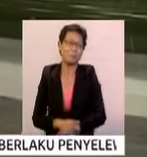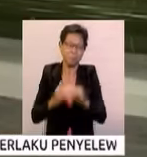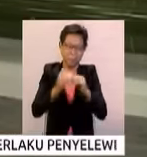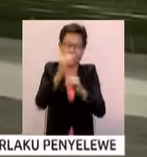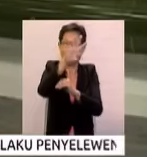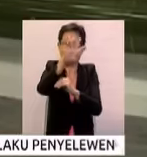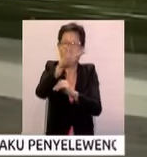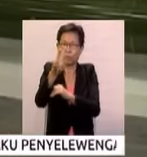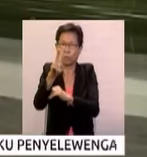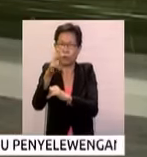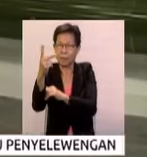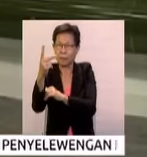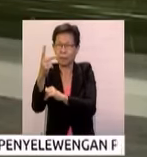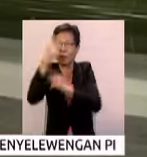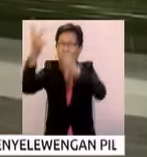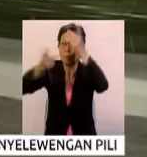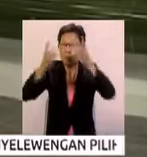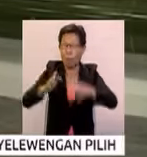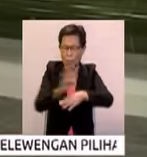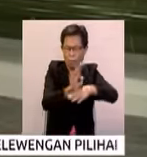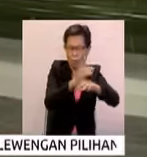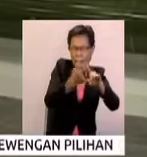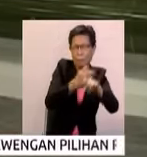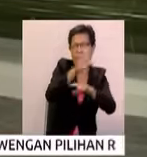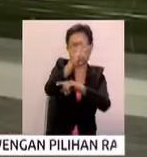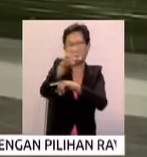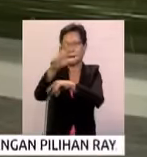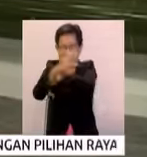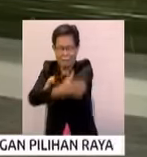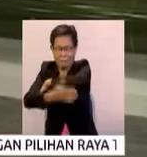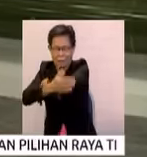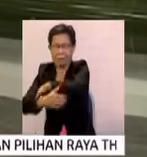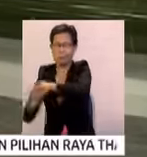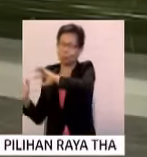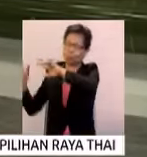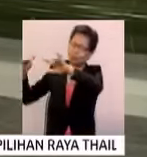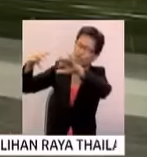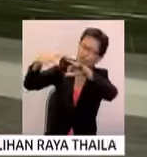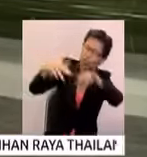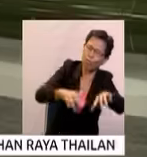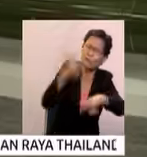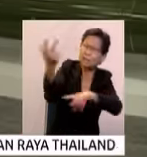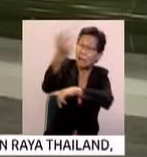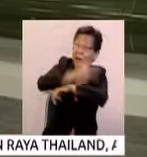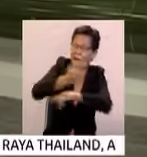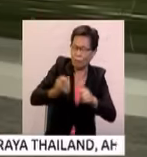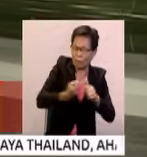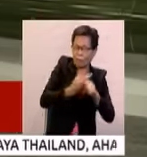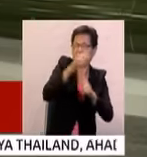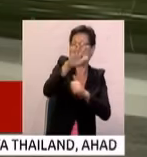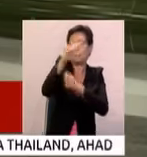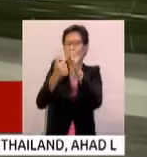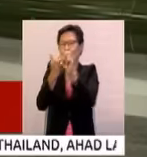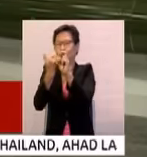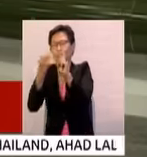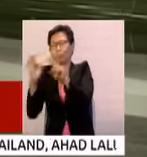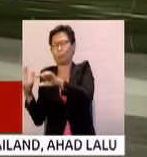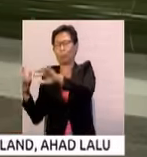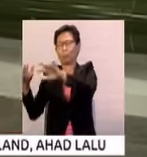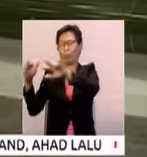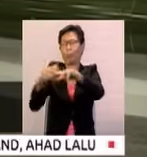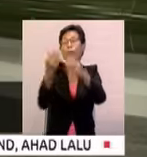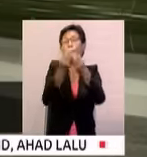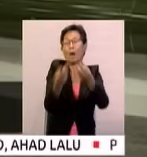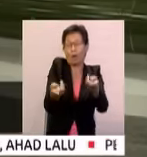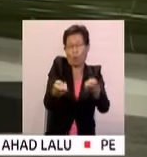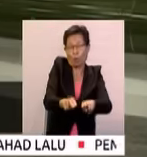Lebih 42,000 pelawat perdagangan dari 63 negara hadir sepanjang 3 hari pertama 5 2019.